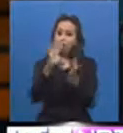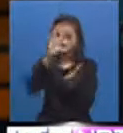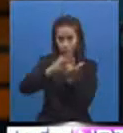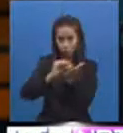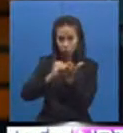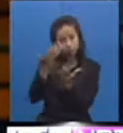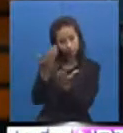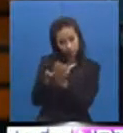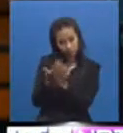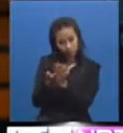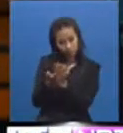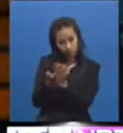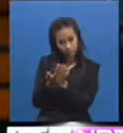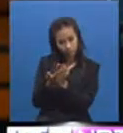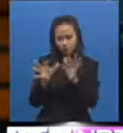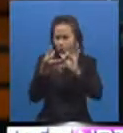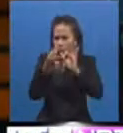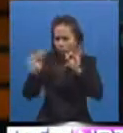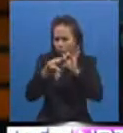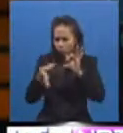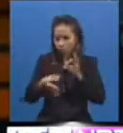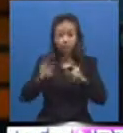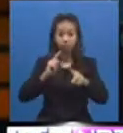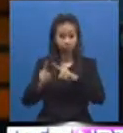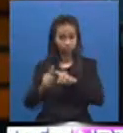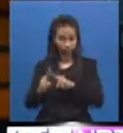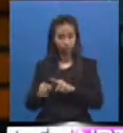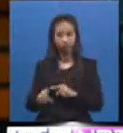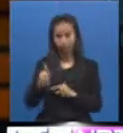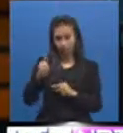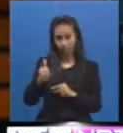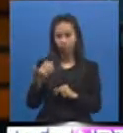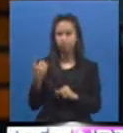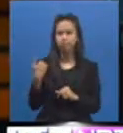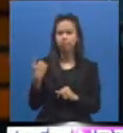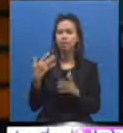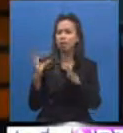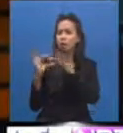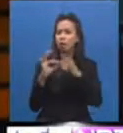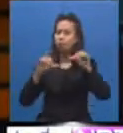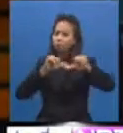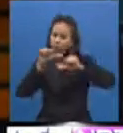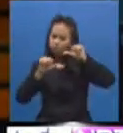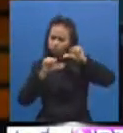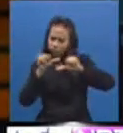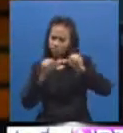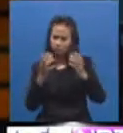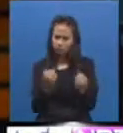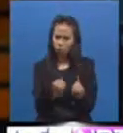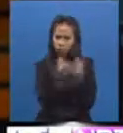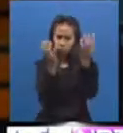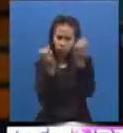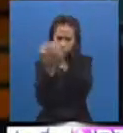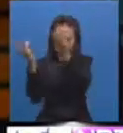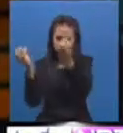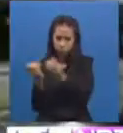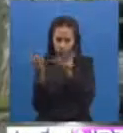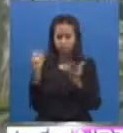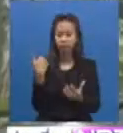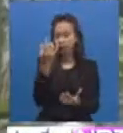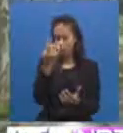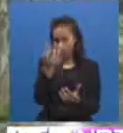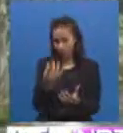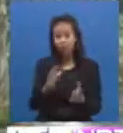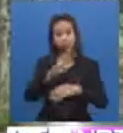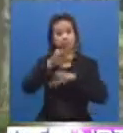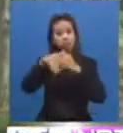หรือข้อความปลุกระดมที่เผยแพร่และด้านตรวจพิสูจน์ทางเคมีเพื่อตรวจหาชนิดของระเบิดที่เกิดขึ้นในพื้นที่ทั้งหม